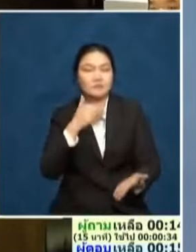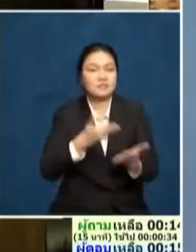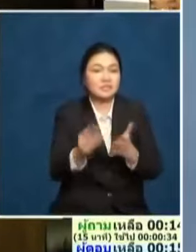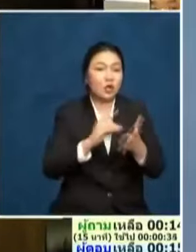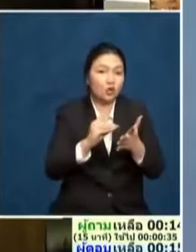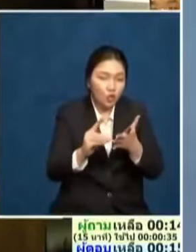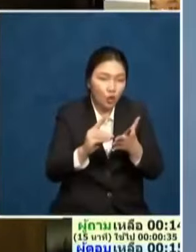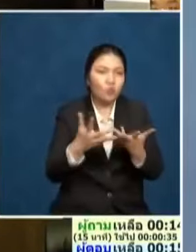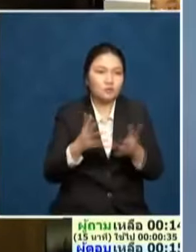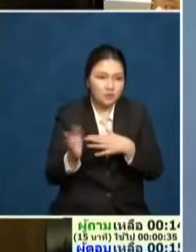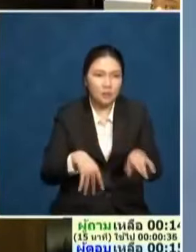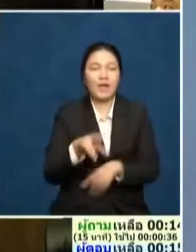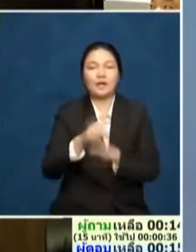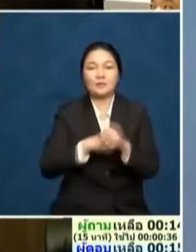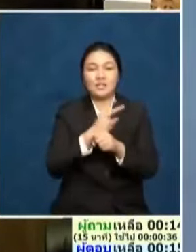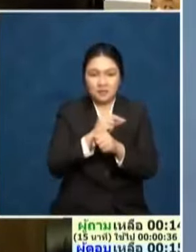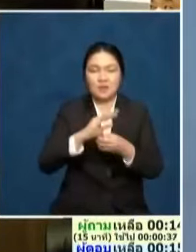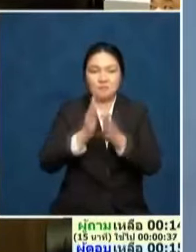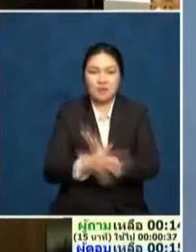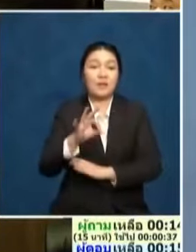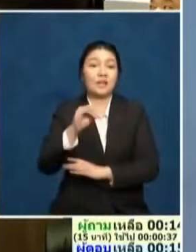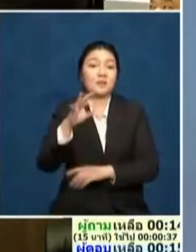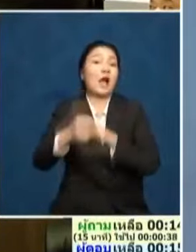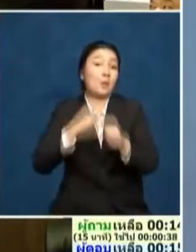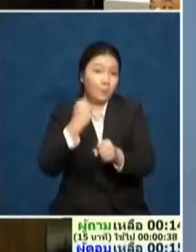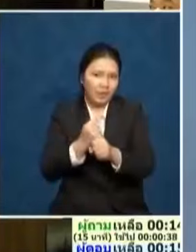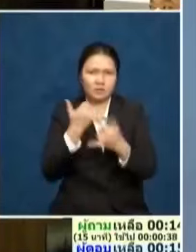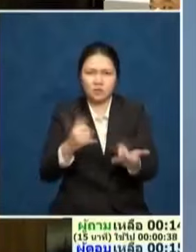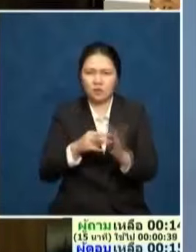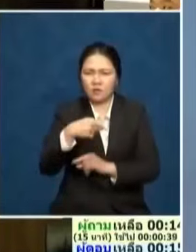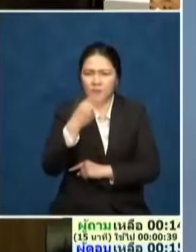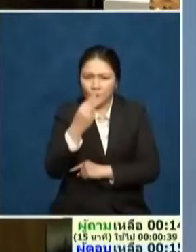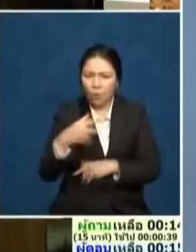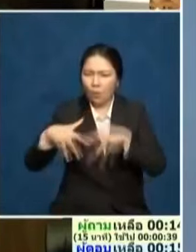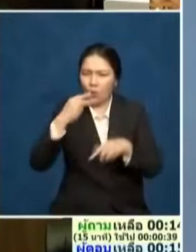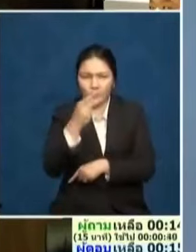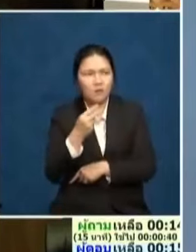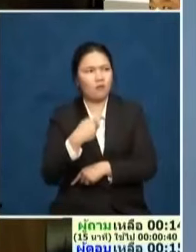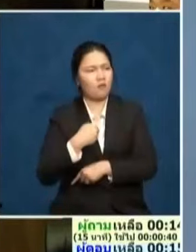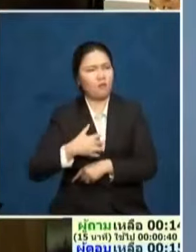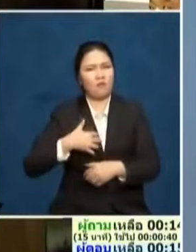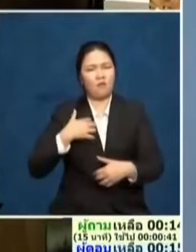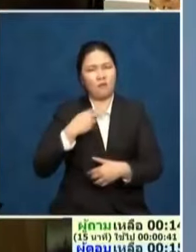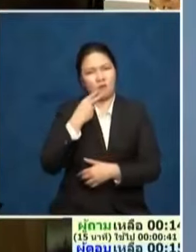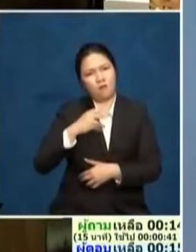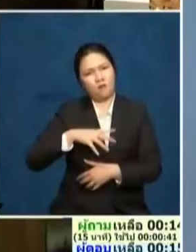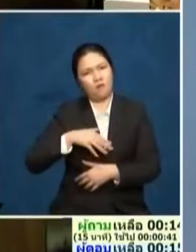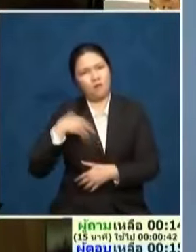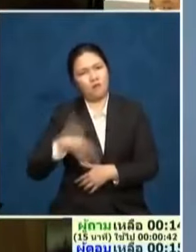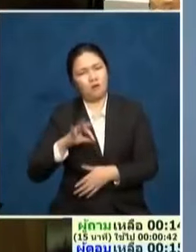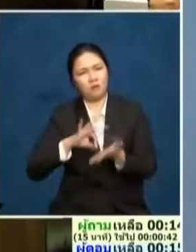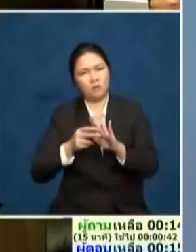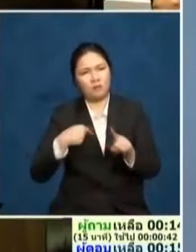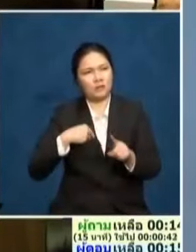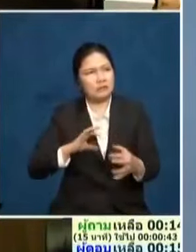เปิดให้ชาวต่างชาติเนี่ยนะฮะมาเช่าที่ดิน99ปีจนเป็นข้อครหาว่านี่นโยบายขายชาติหรือเ